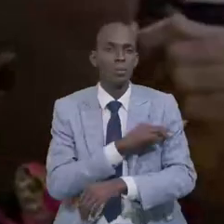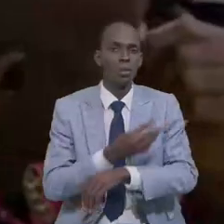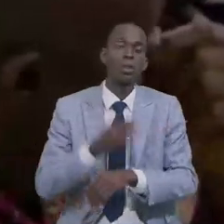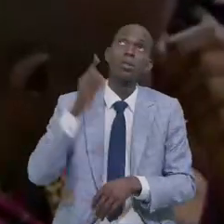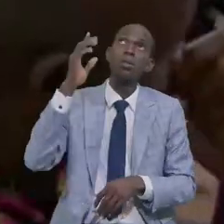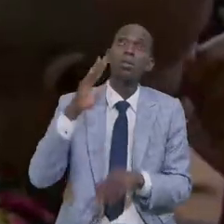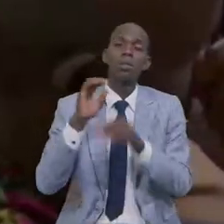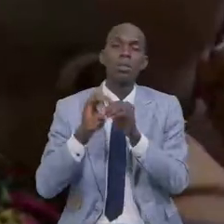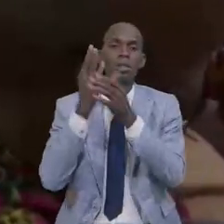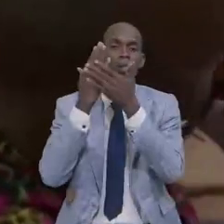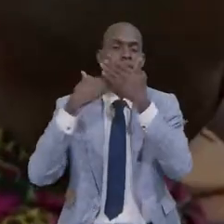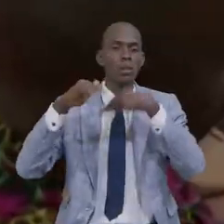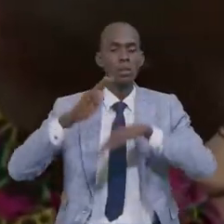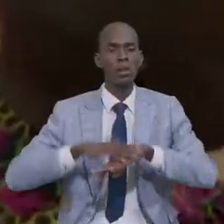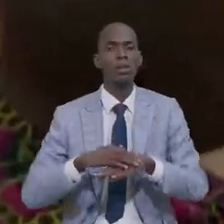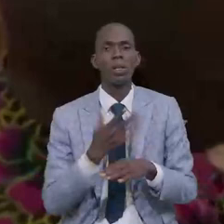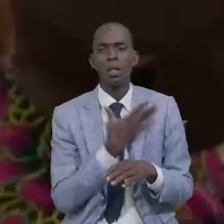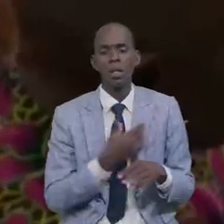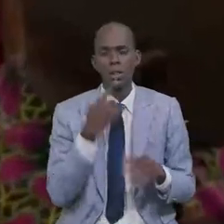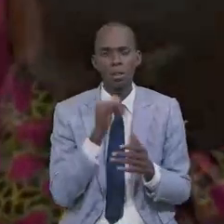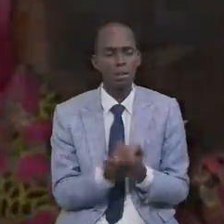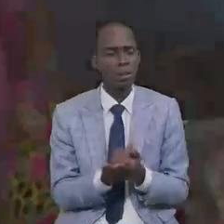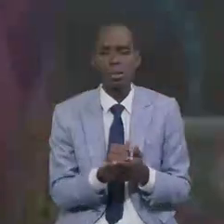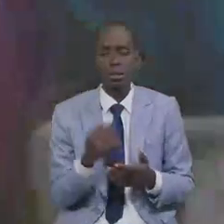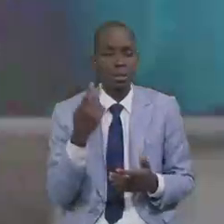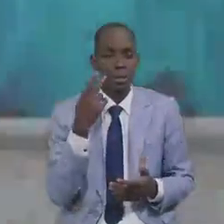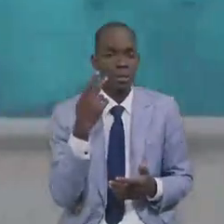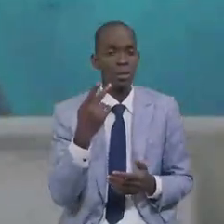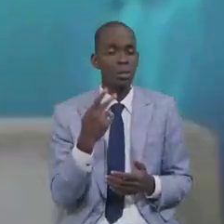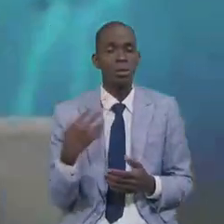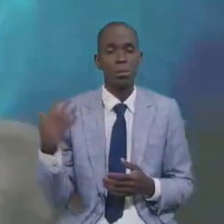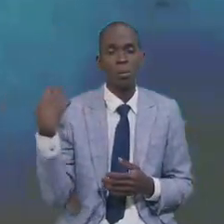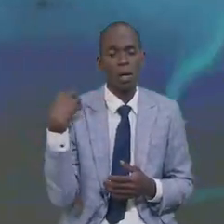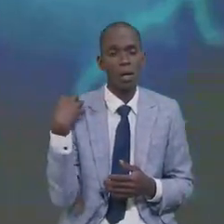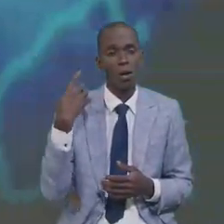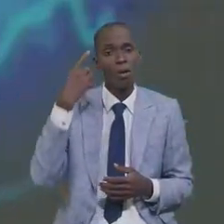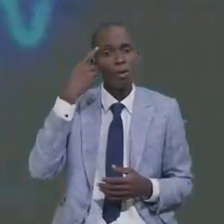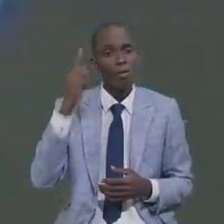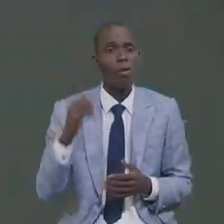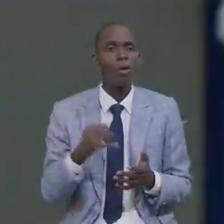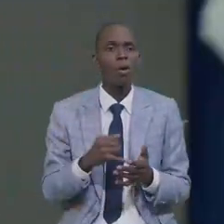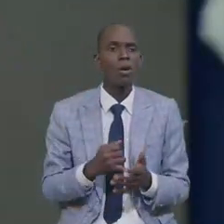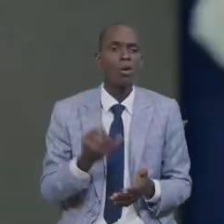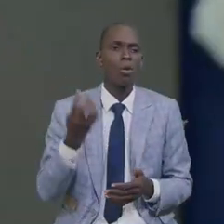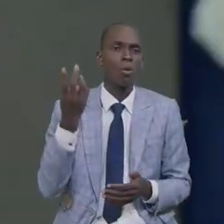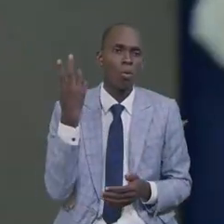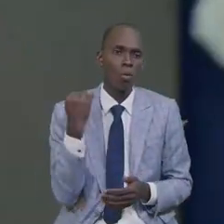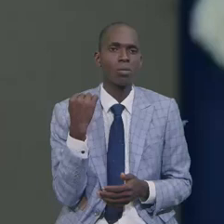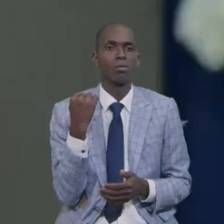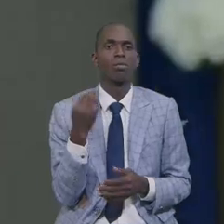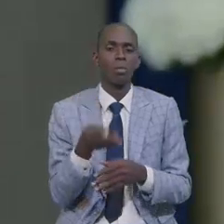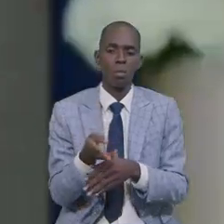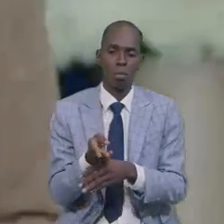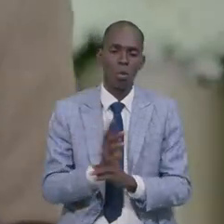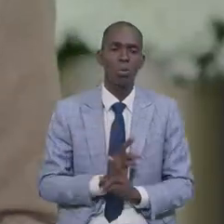ciel, qui avait la connexion avec ce Dieu Tout-Puissant. Il a dit, ah, homme de mon Seigneur, il était emprunté.